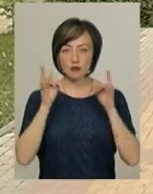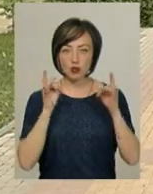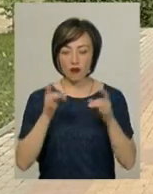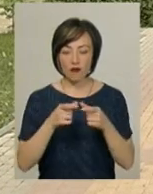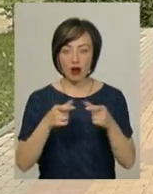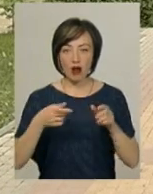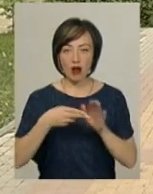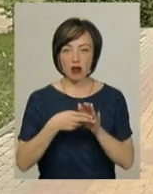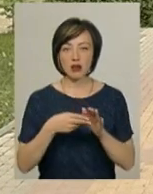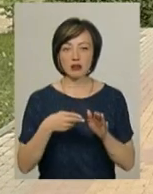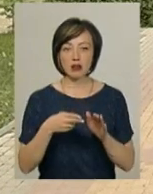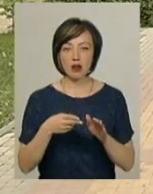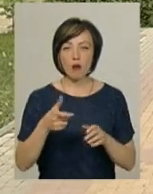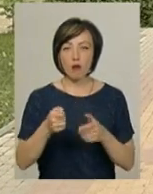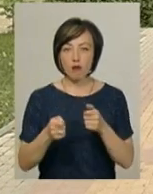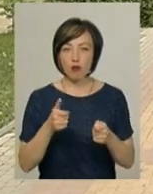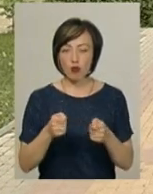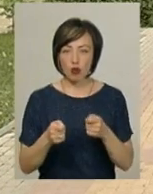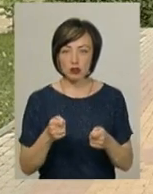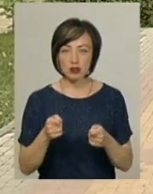карта, мікшерний пульт,